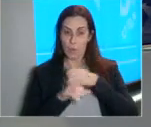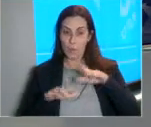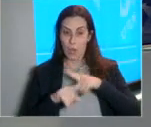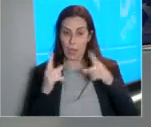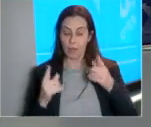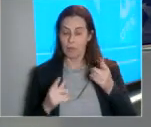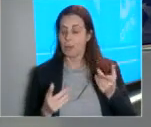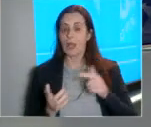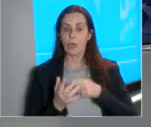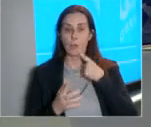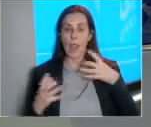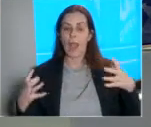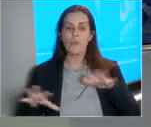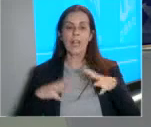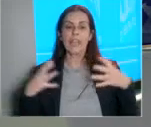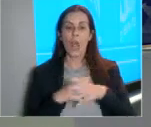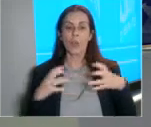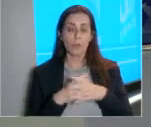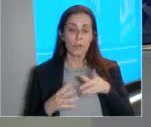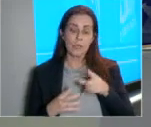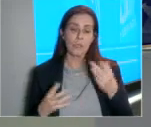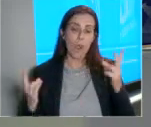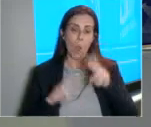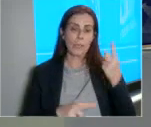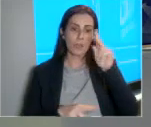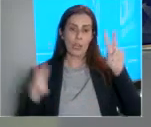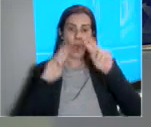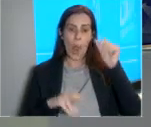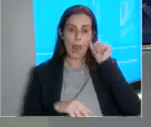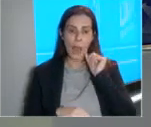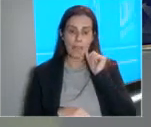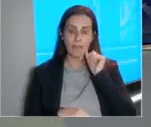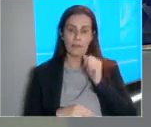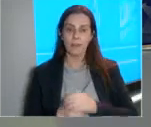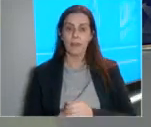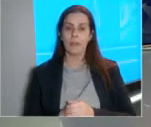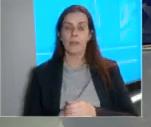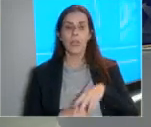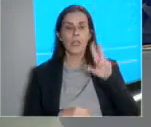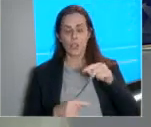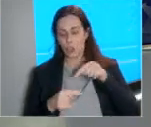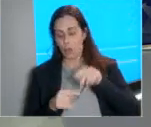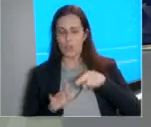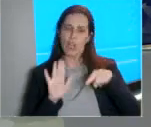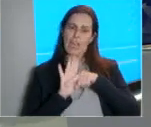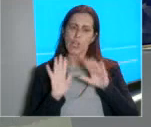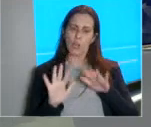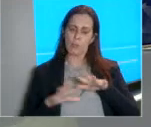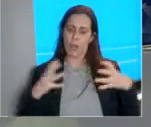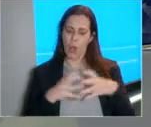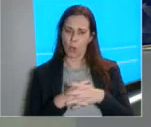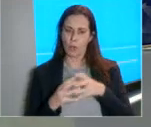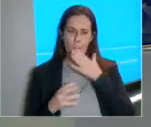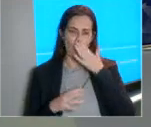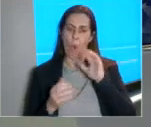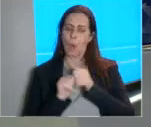אחרת שהיא לא אחדות, לכן מדברים אחדות, אחדות, אחדות, מכיוון שזאת האופציה היחידה. יש יתרונות וחסרונות לממשלת אחדות או